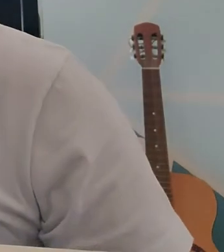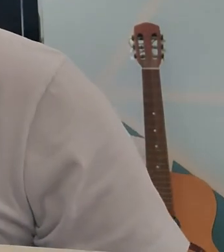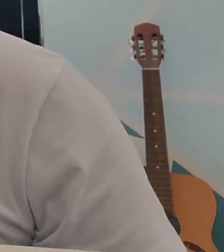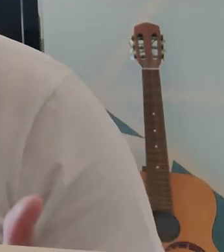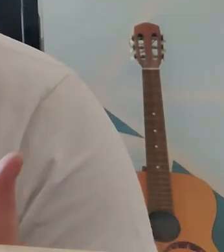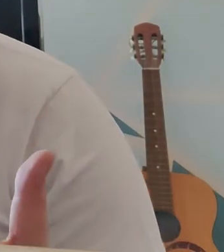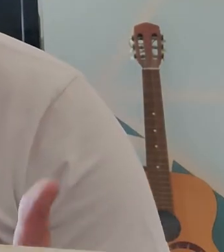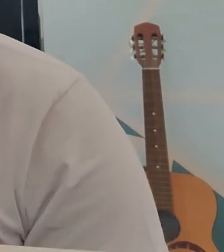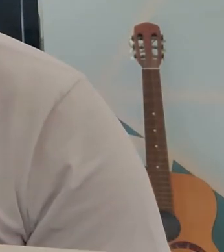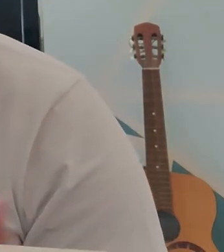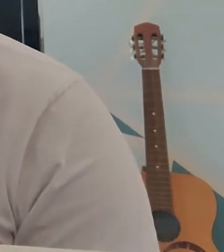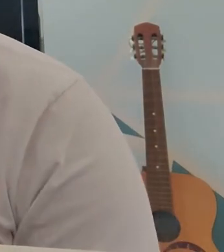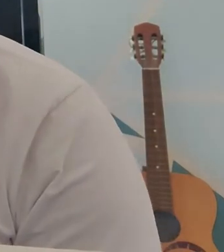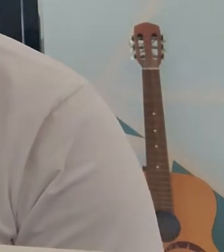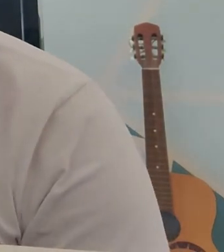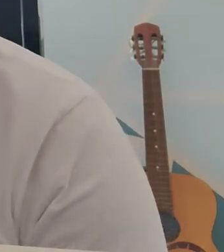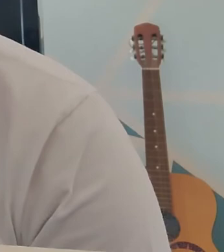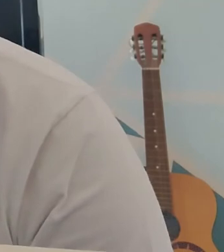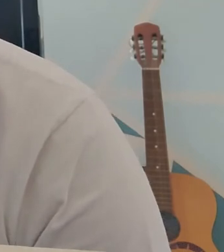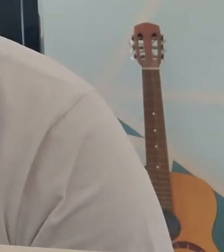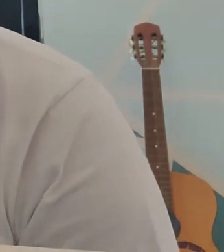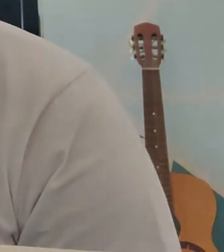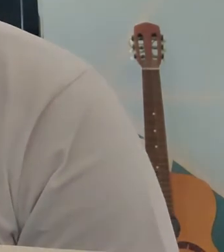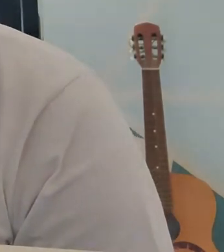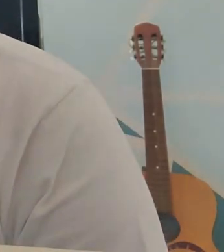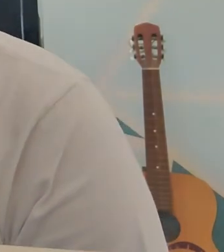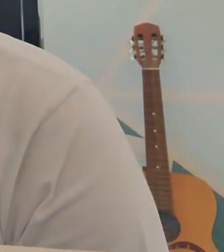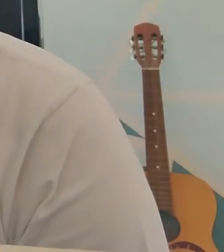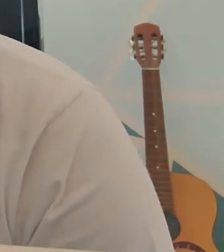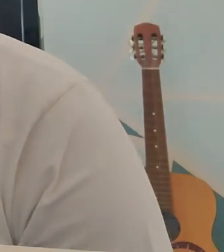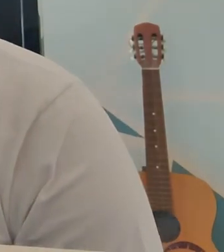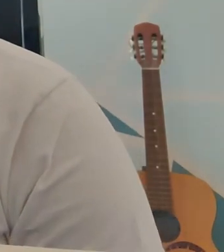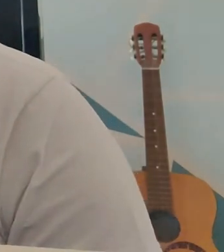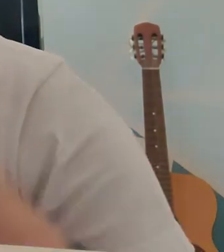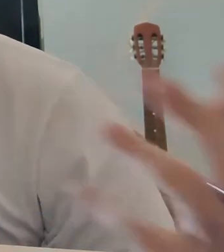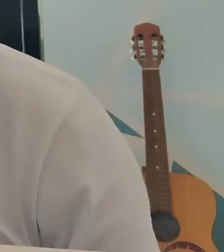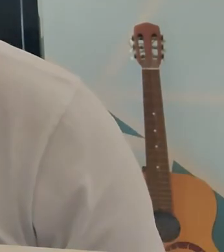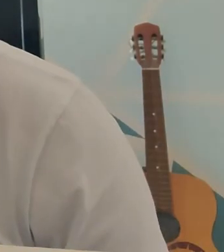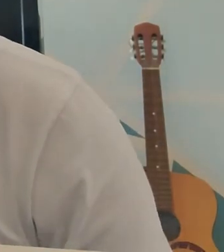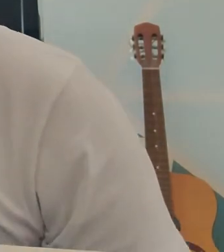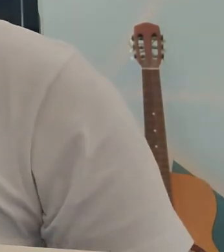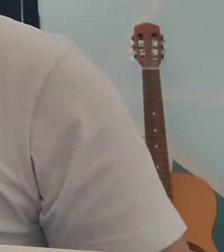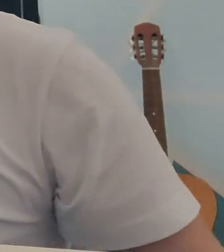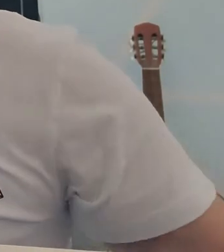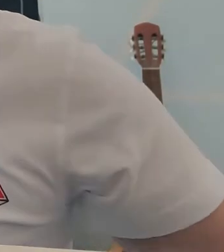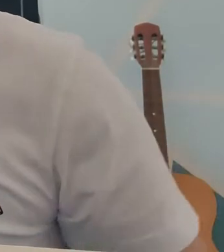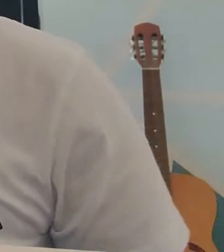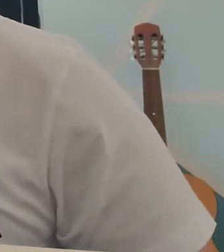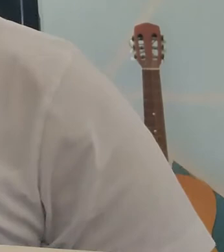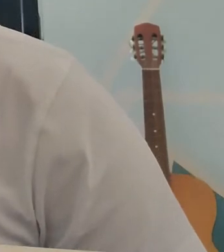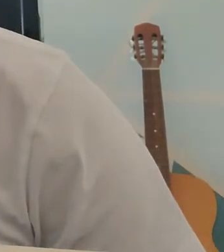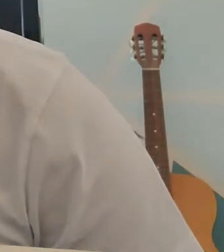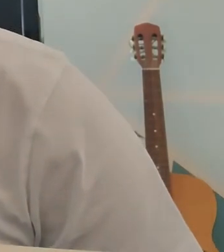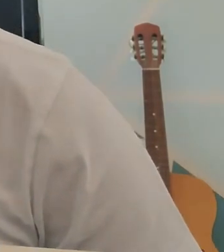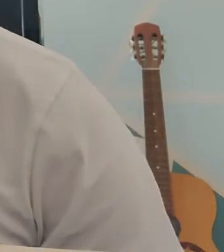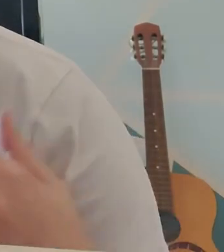se, to je okej, okay, ali ja imam frenda koji se križa mrtav pijan u 4 ujutro na Savskom mostu nad kebabom. Znaš, ako je